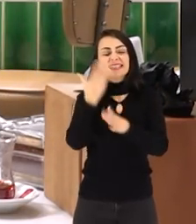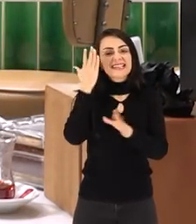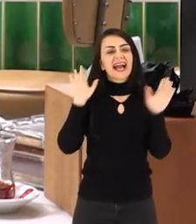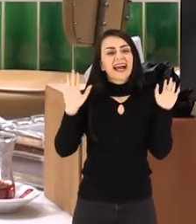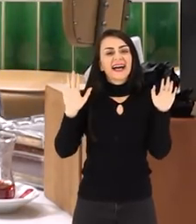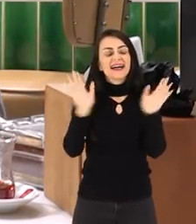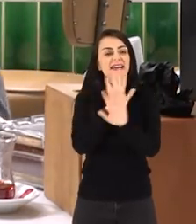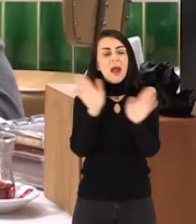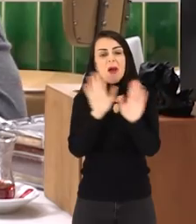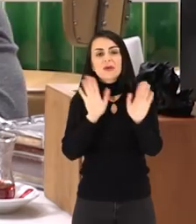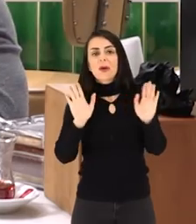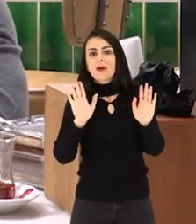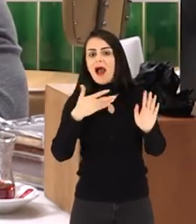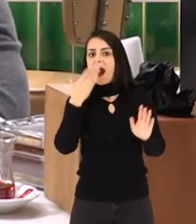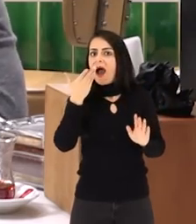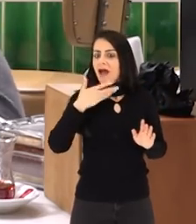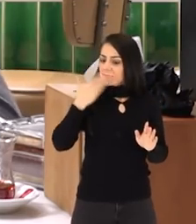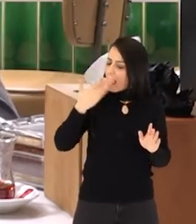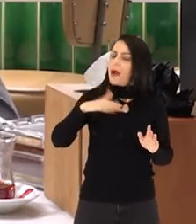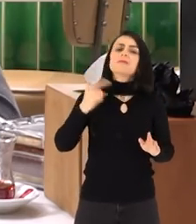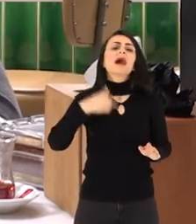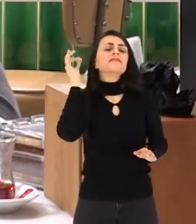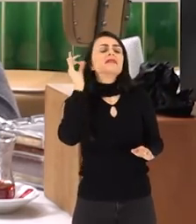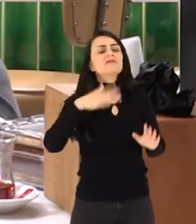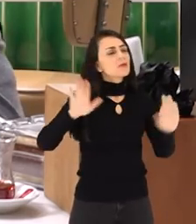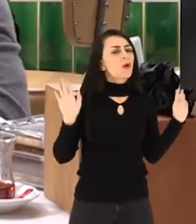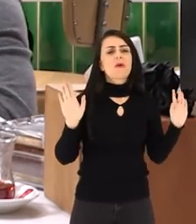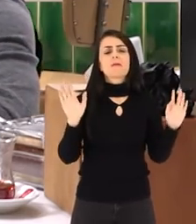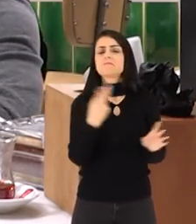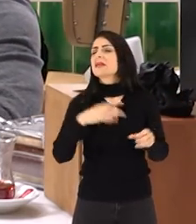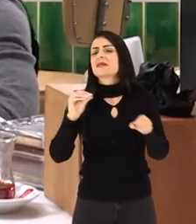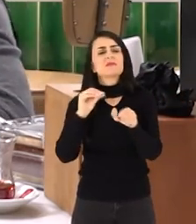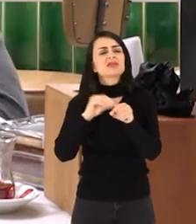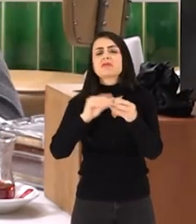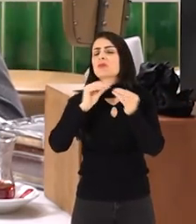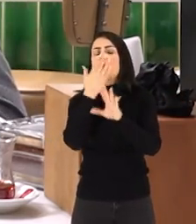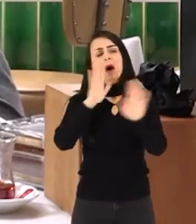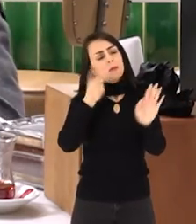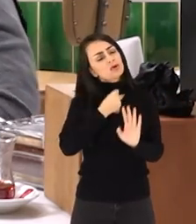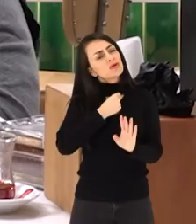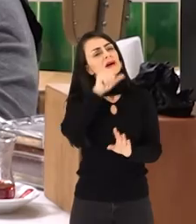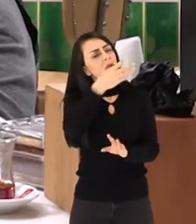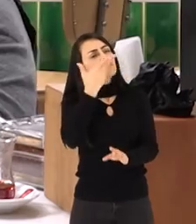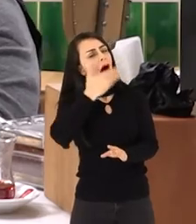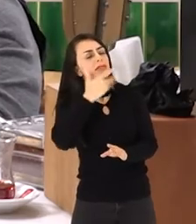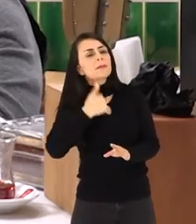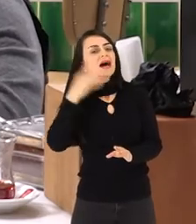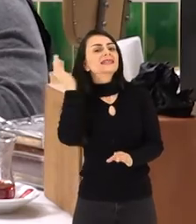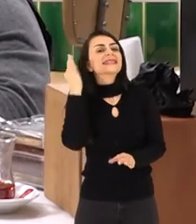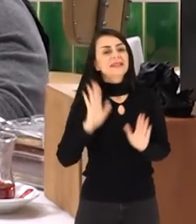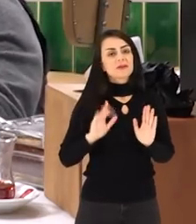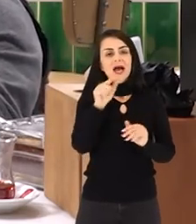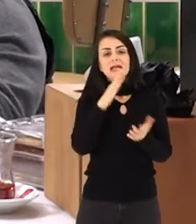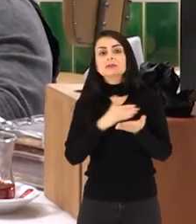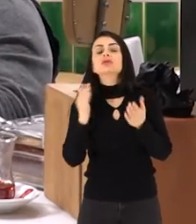çıkarmayalım. Hızlı atlamayalım. Anlatacağım varsa arada ben şeref duyarım. Biz dinleriz. Yok, lütfen Ebru'cum. Sen durmadan laf sokuyorsun